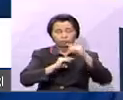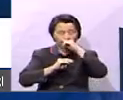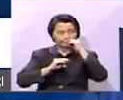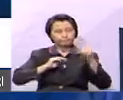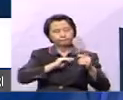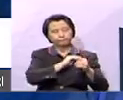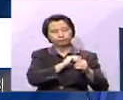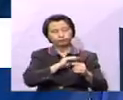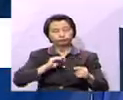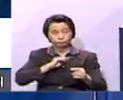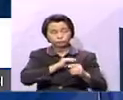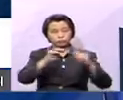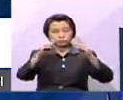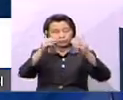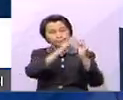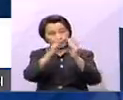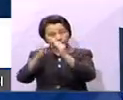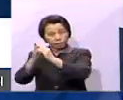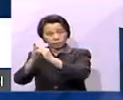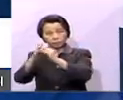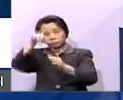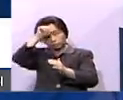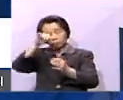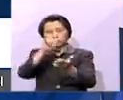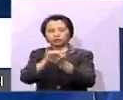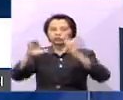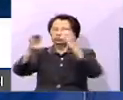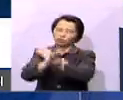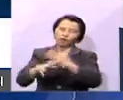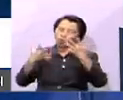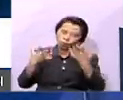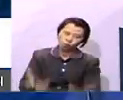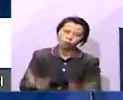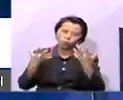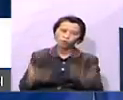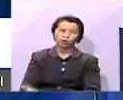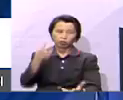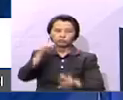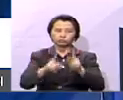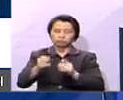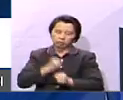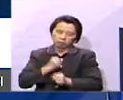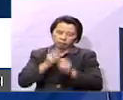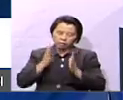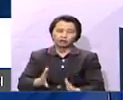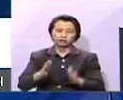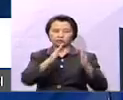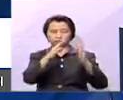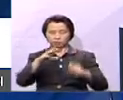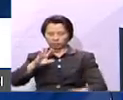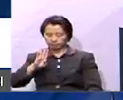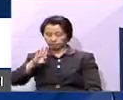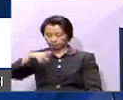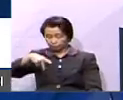daripada daerah kepada perbandaran ya dia akan merupakan satu lagi cabaran yang besar ya kepada semua warga Di Majlis perbandaran